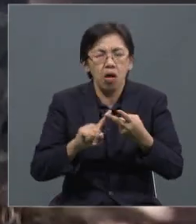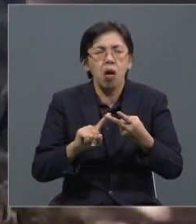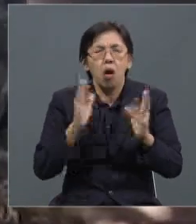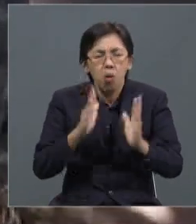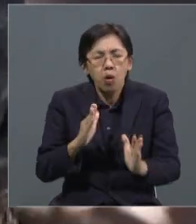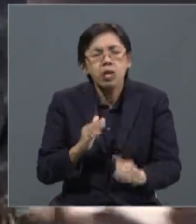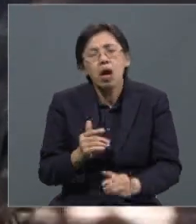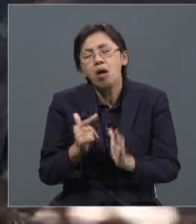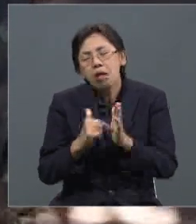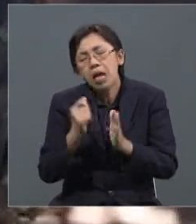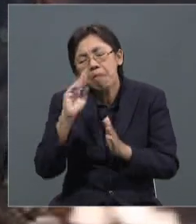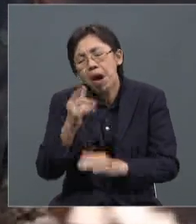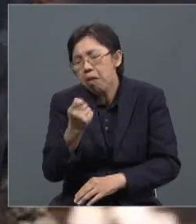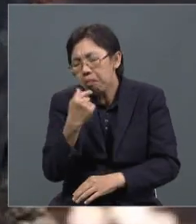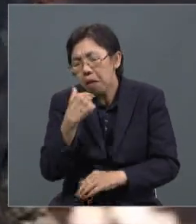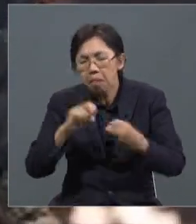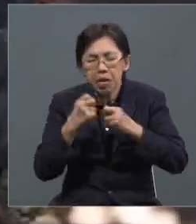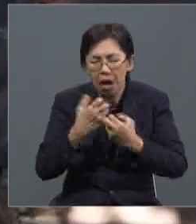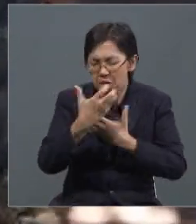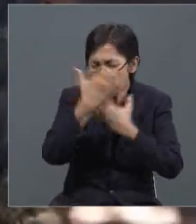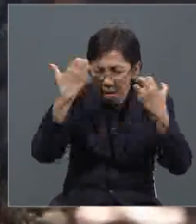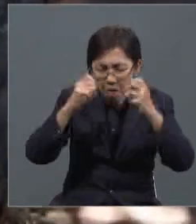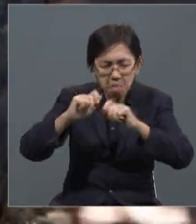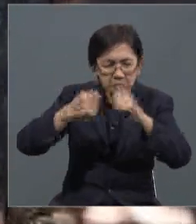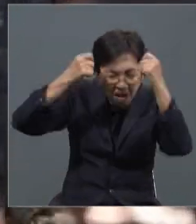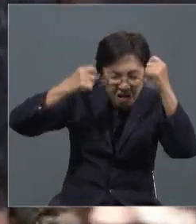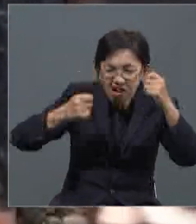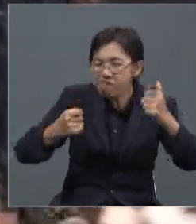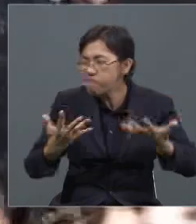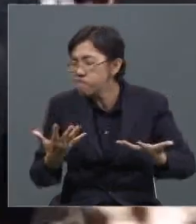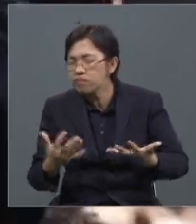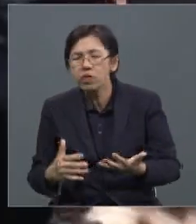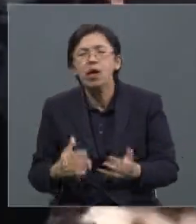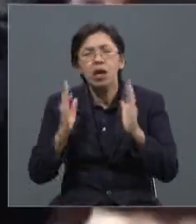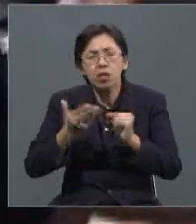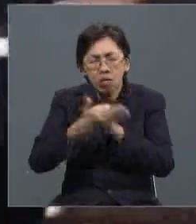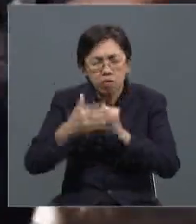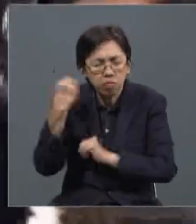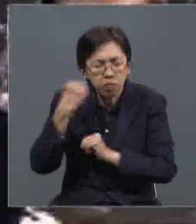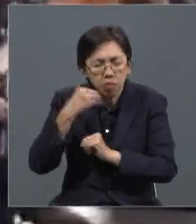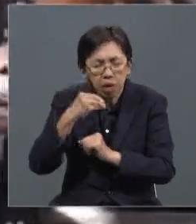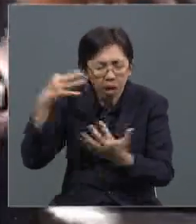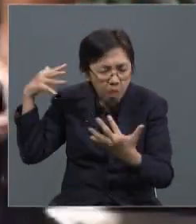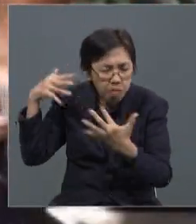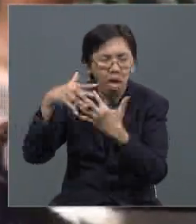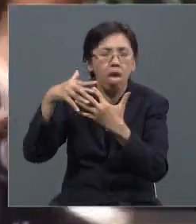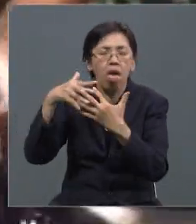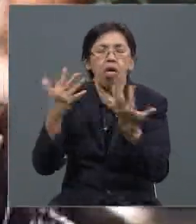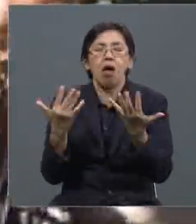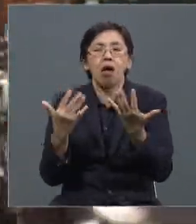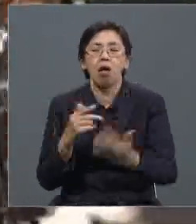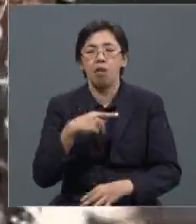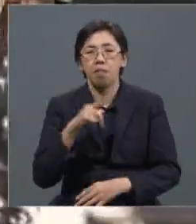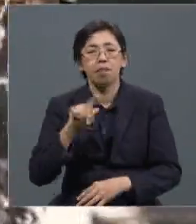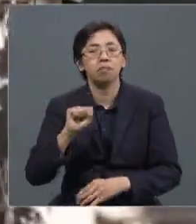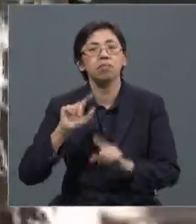ที่ก่อเหตุอาละวาดคุ้มคลั่งหรือผู้ป่วยจิตเวชพอส่งเข้ามาเนี่ยทางสำนักงานปปส.ภา